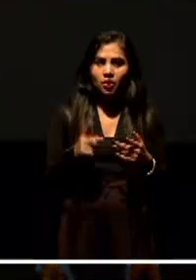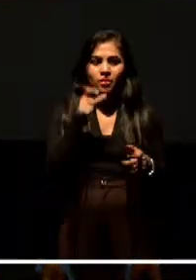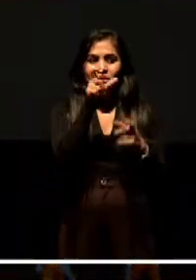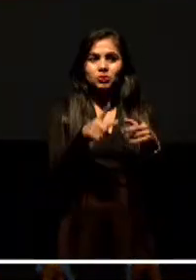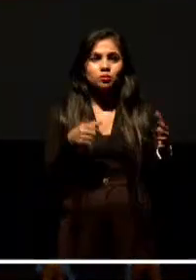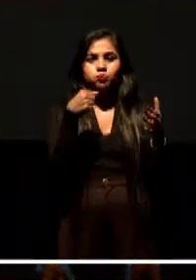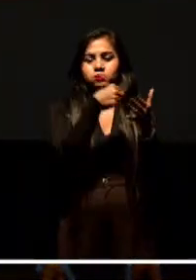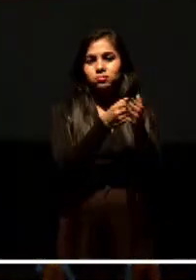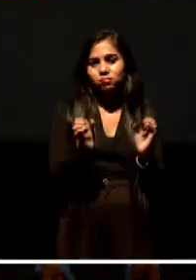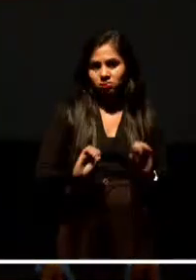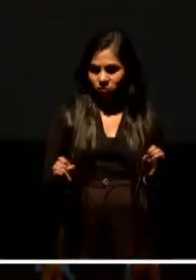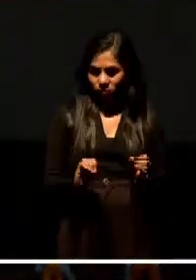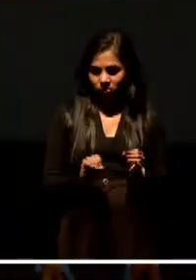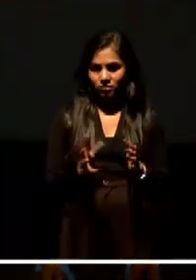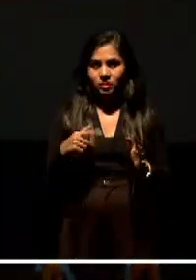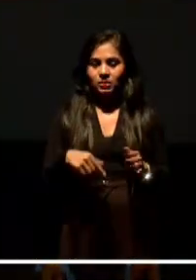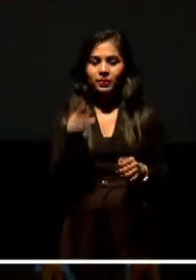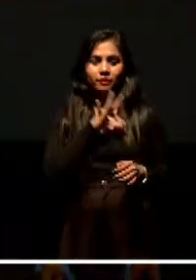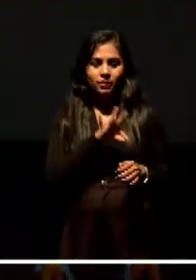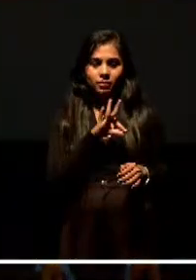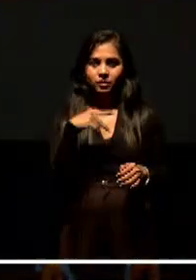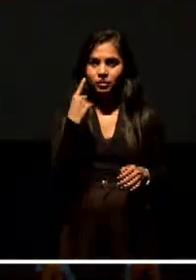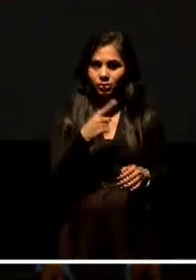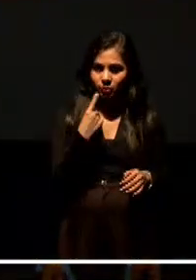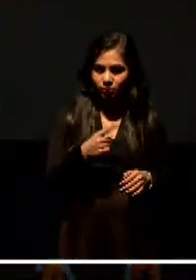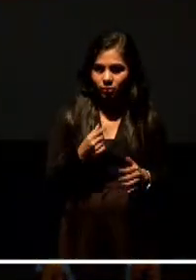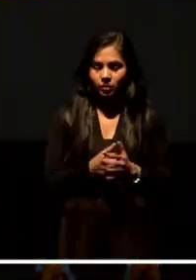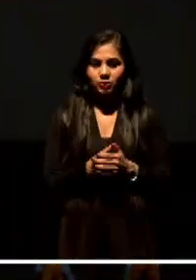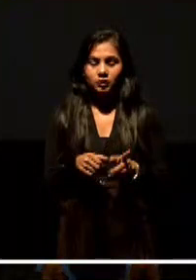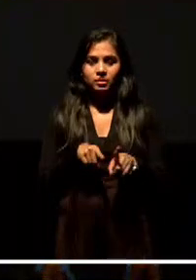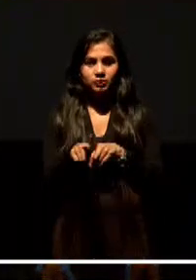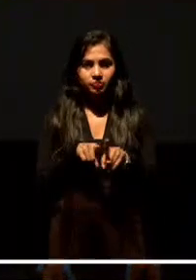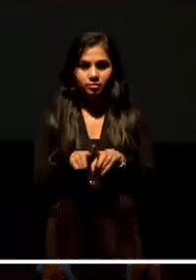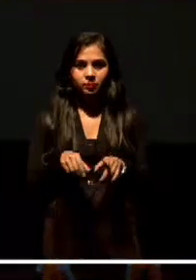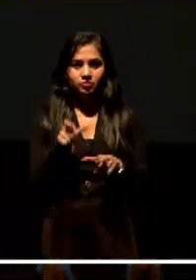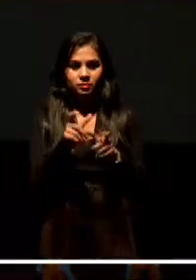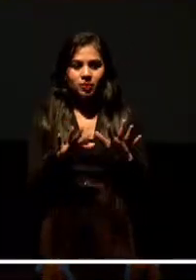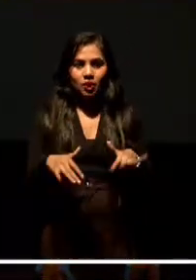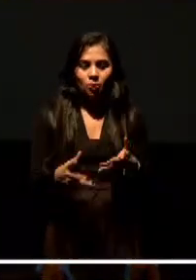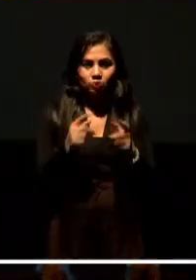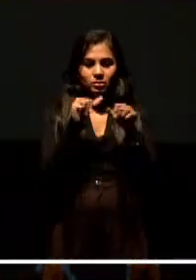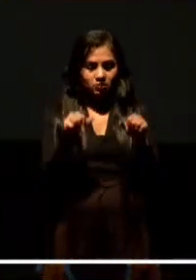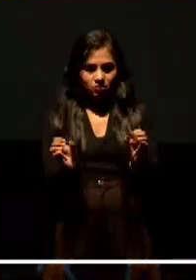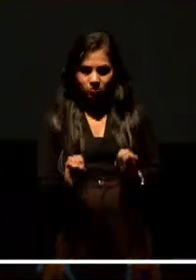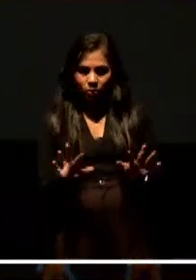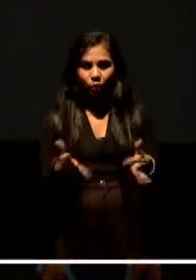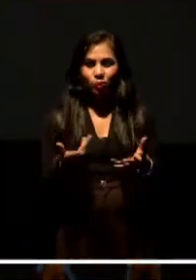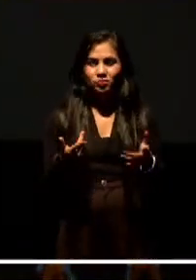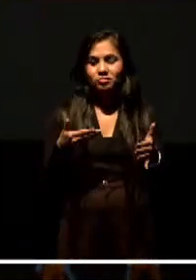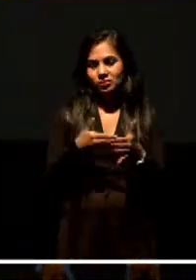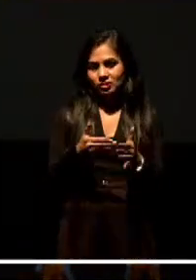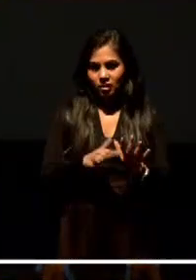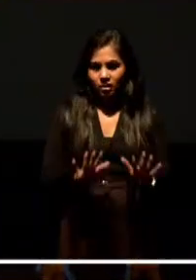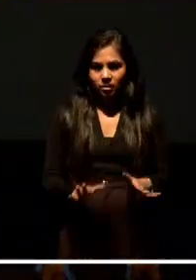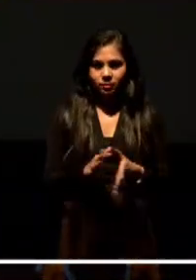जो उसके बेनिफिशरीज हैं, जिनके लिए है, या तो अफोर्ड नहीं कर सकते हैं, तो उनको मालूम नहीं है, तो कोई सिस्टम नहीं है। तो मैं आपके सामने खाली